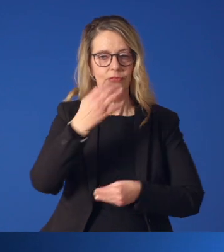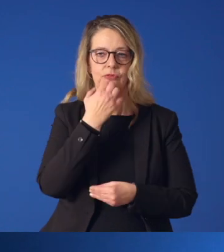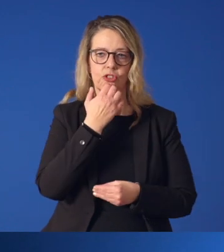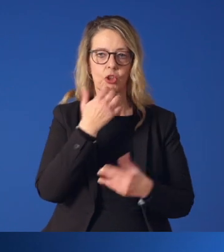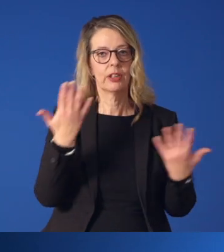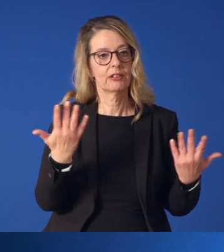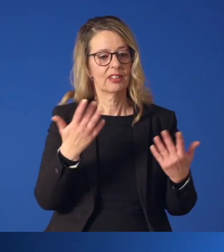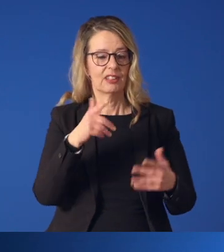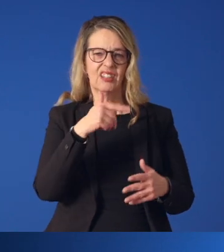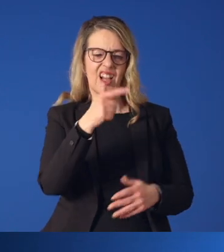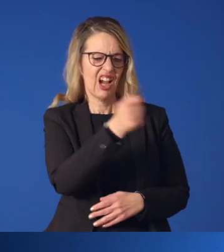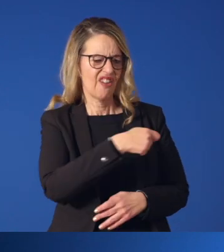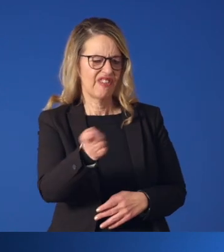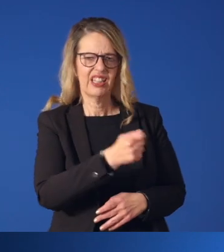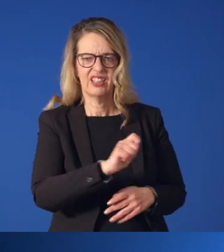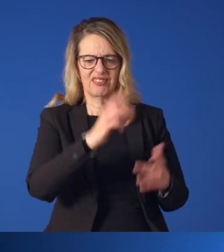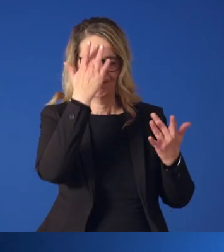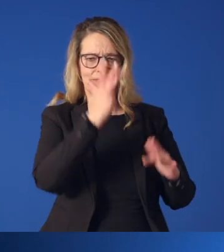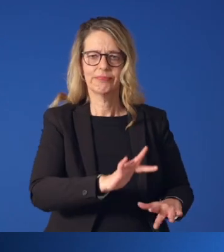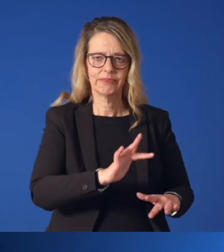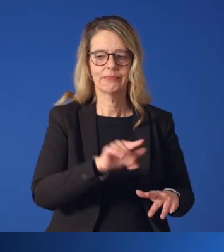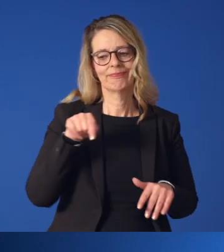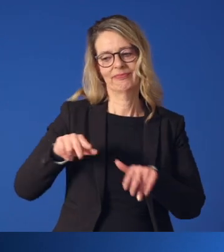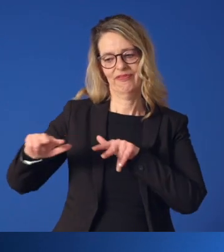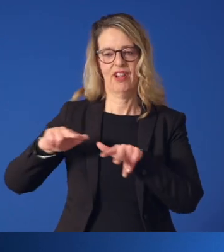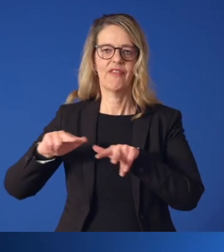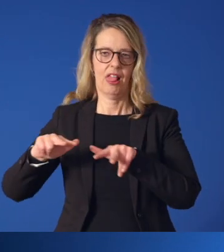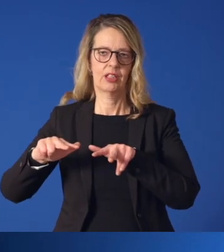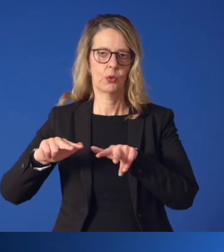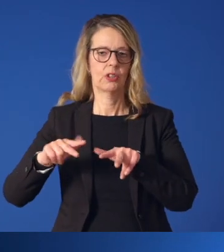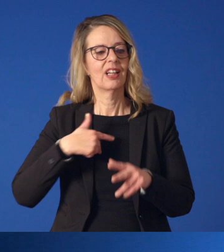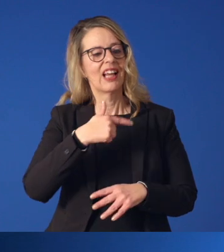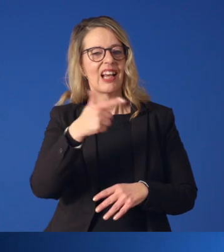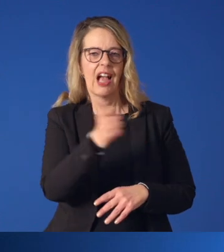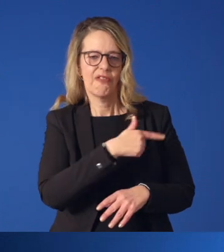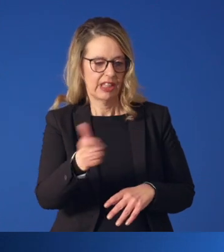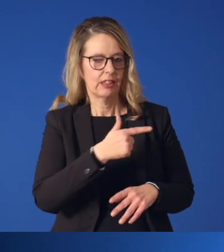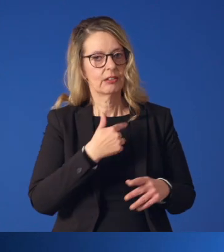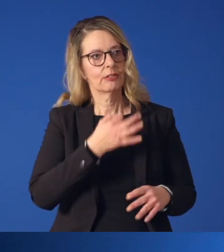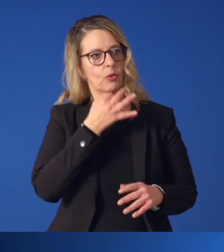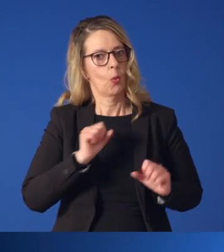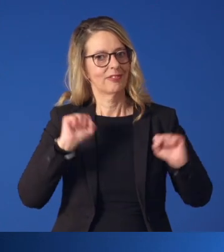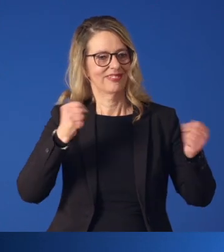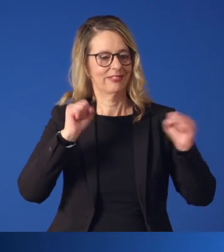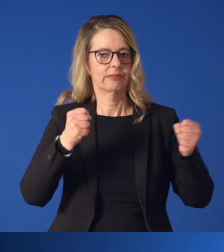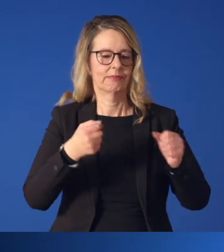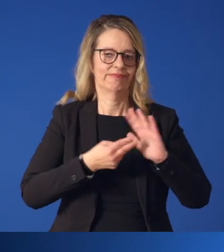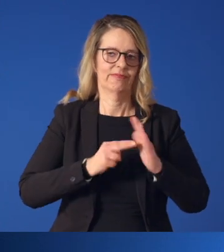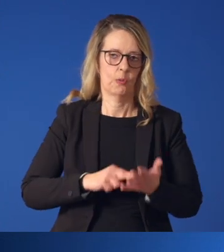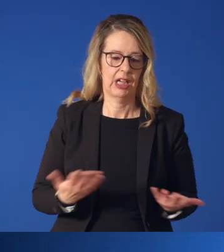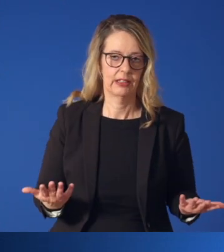Um illegale Graffitis schneller beseitigen zu können, wird die Verwaltung nun eine Graffiti-Taskforce einrichten.